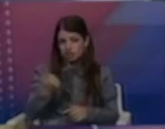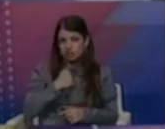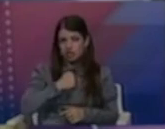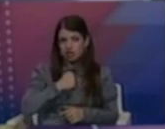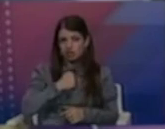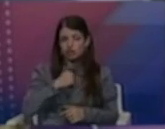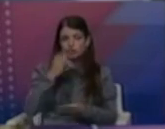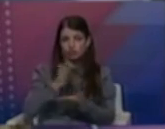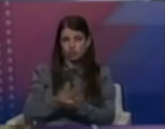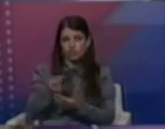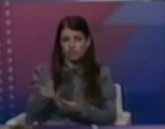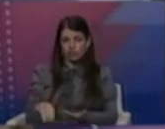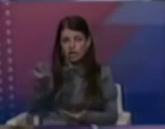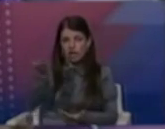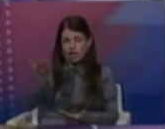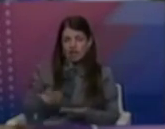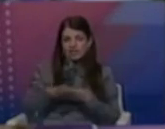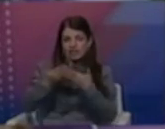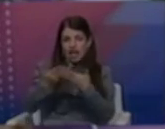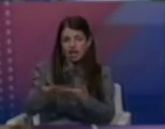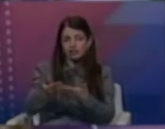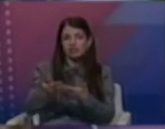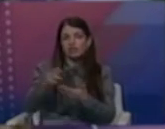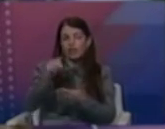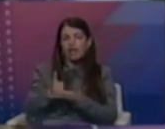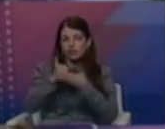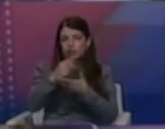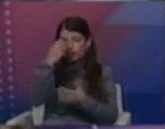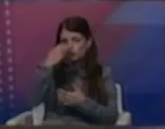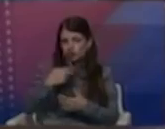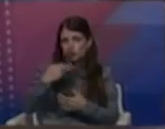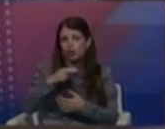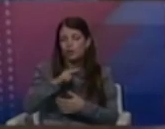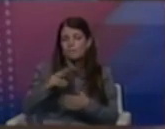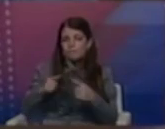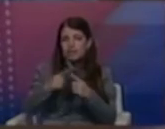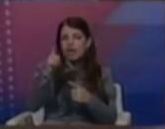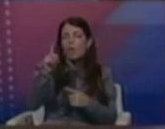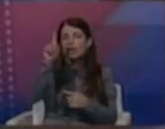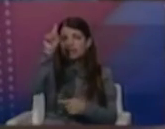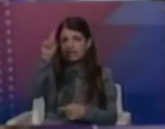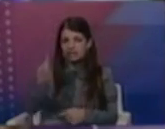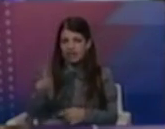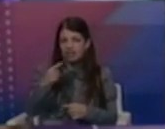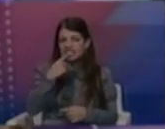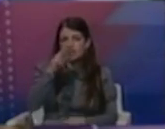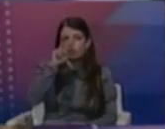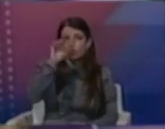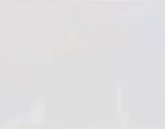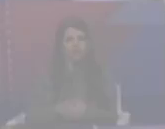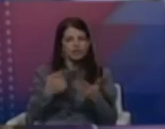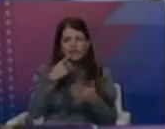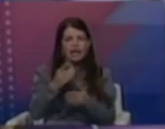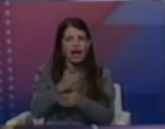minni jagħti ż-żieda l-għoli tal-ħajja u l-benefiċċji għall-pensjonijiet minnu fih u blura mill-ewwel ta' Jannar